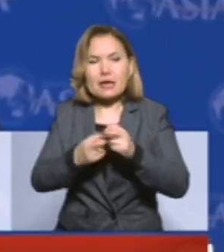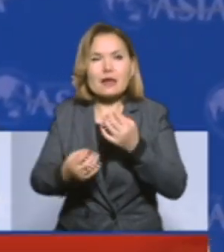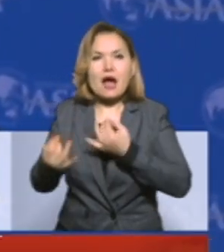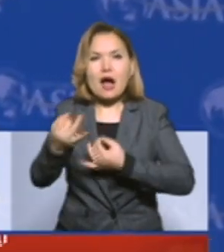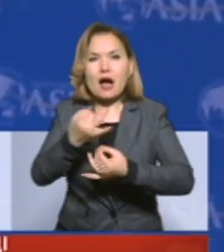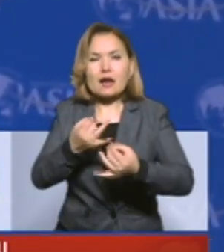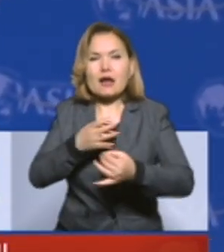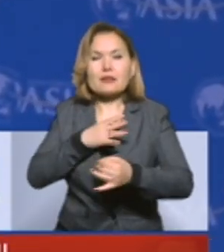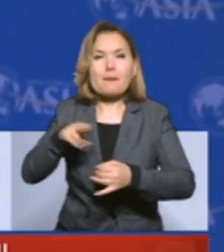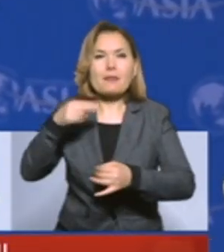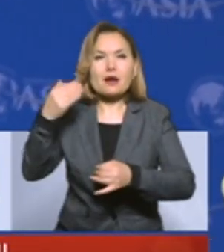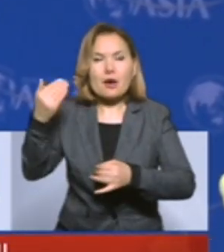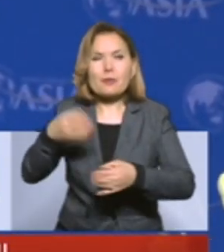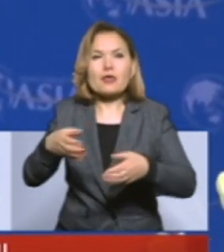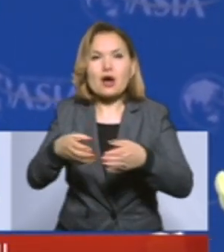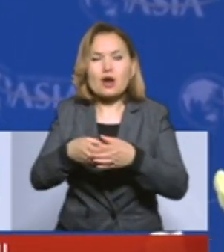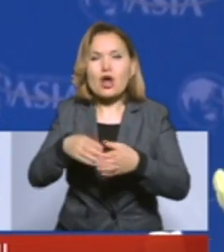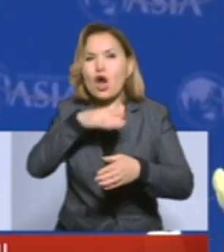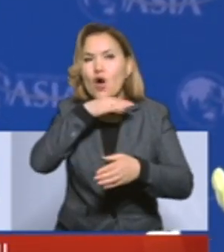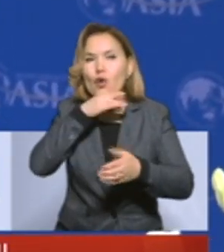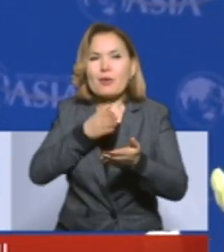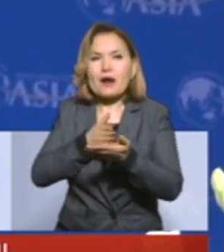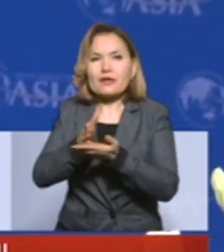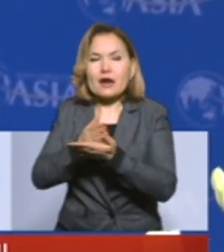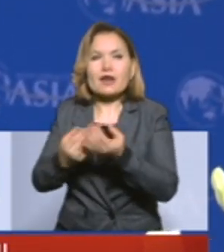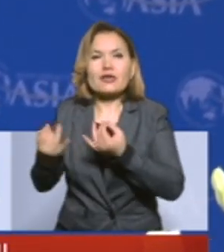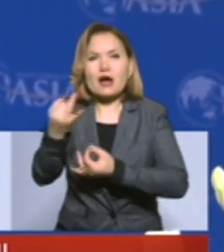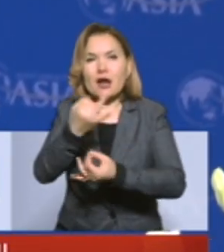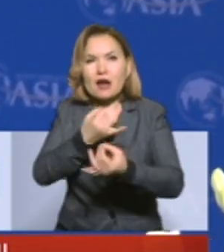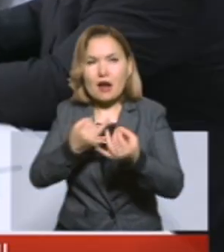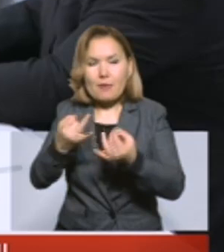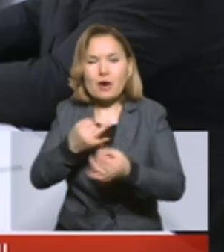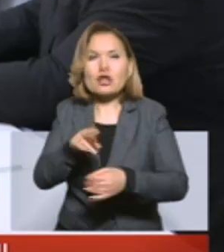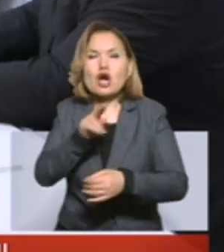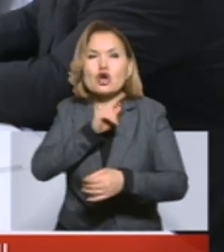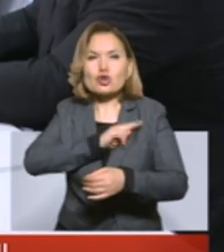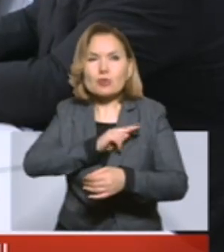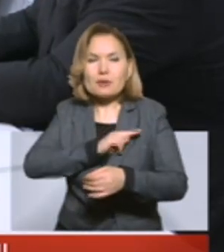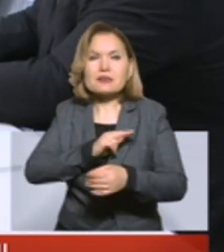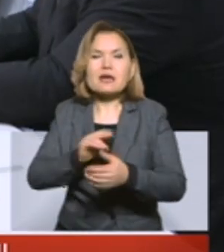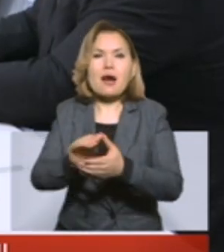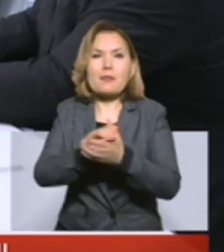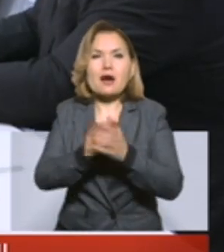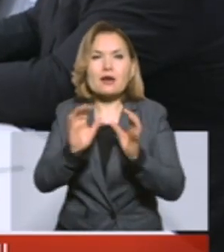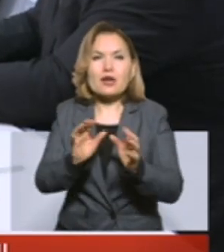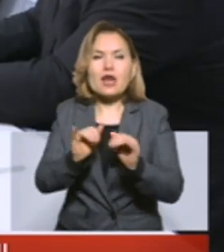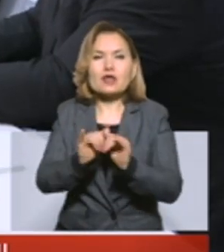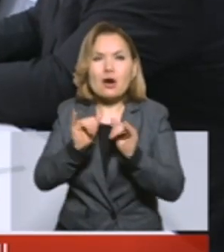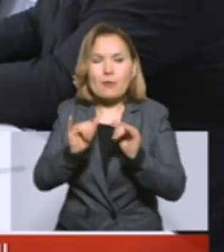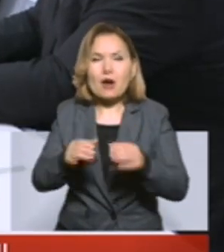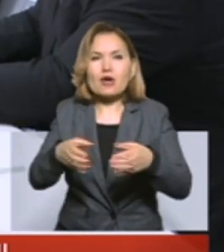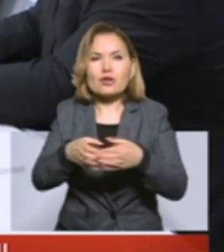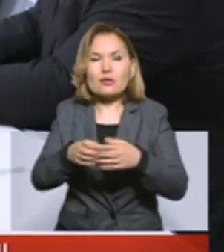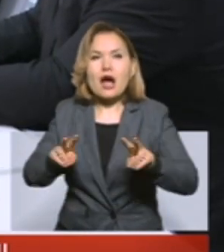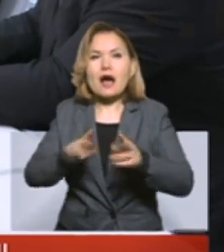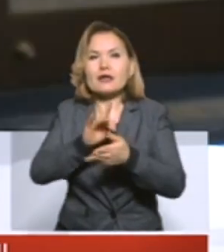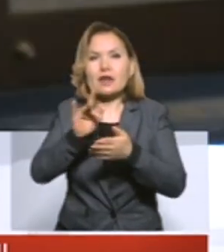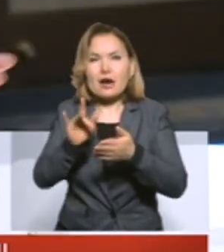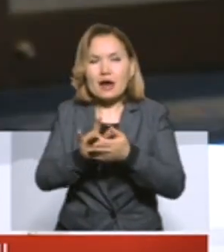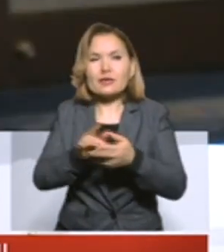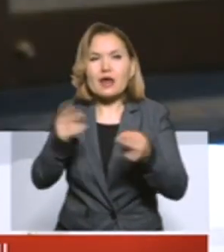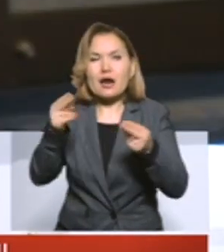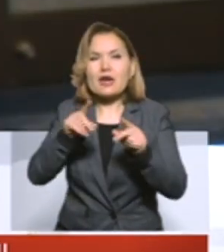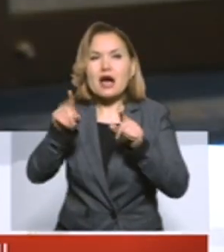қарастырылды. Президент ұйымның көп жақты диалогты нығайту, орнықты бейбітшілік пен дамуға ұмтылу атты Астанада өтетін